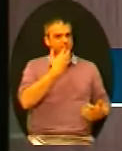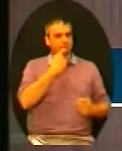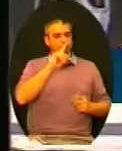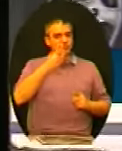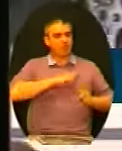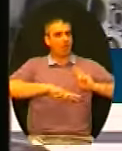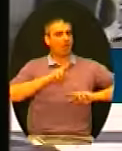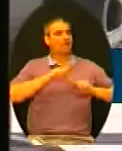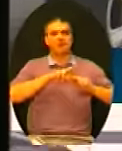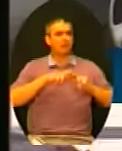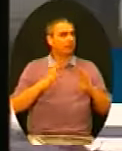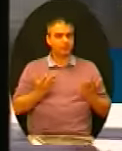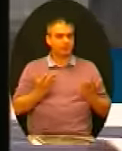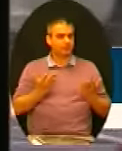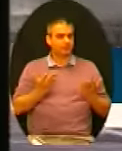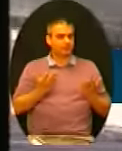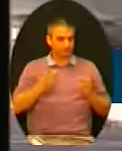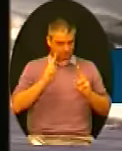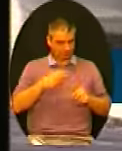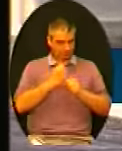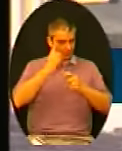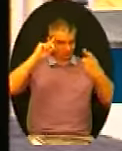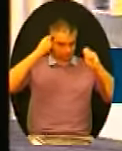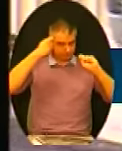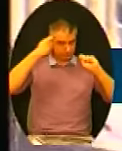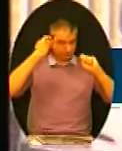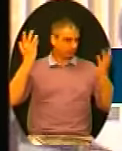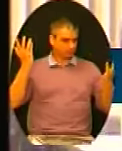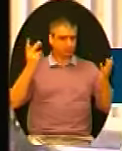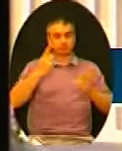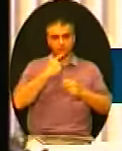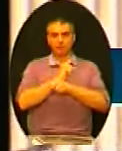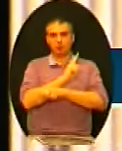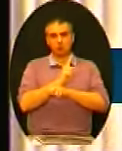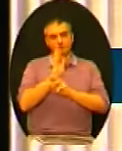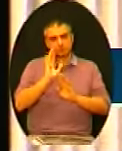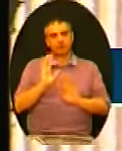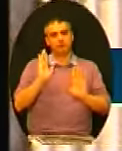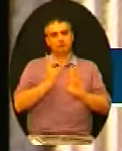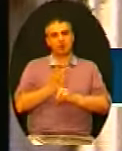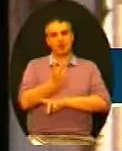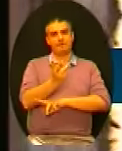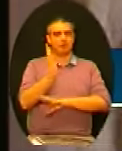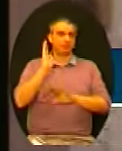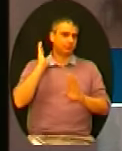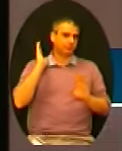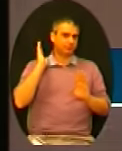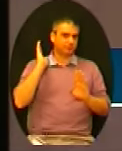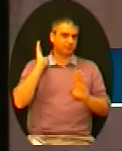של גיהנום ומה, ואחר כך אפשר לעשות את הסוויץ' ולהבין שהולכים לתקופה מסוים, צריך לעבור אותה.